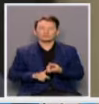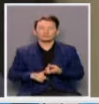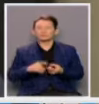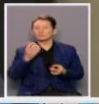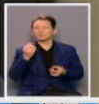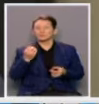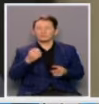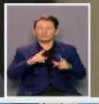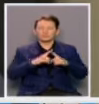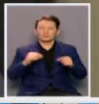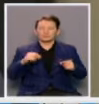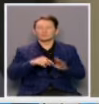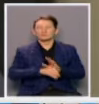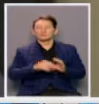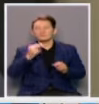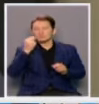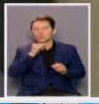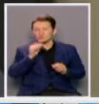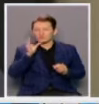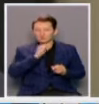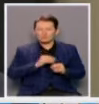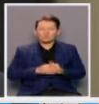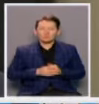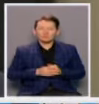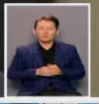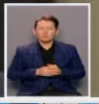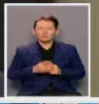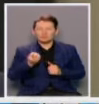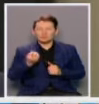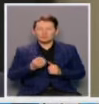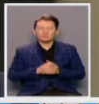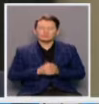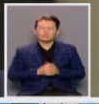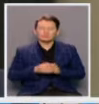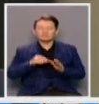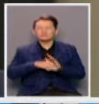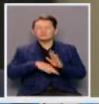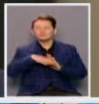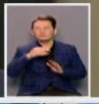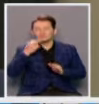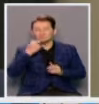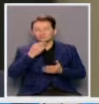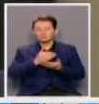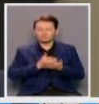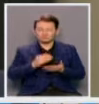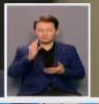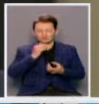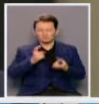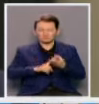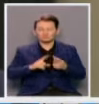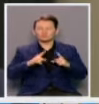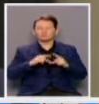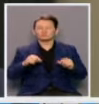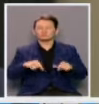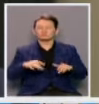қатар мектептің табысты мектеп болуы, сонымен қатар көшбасшы ретінде көрінуі, мектепте